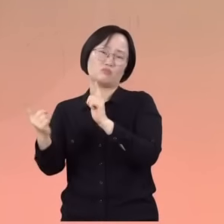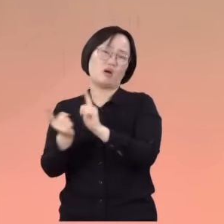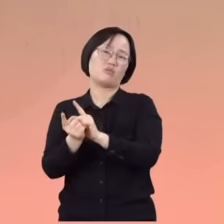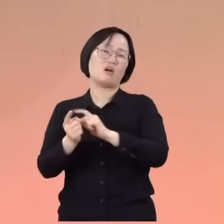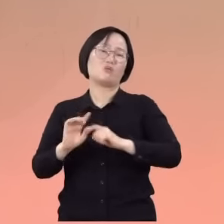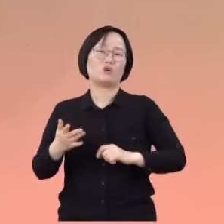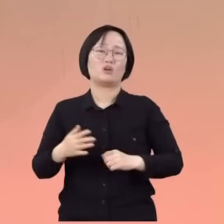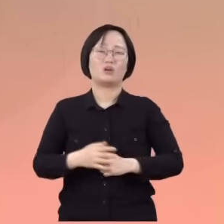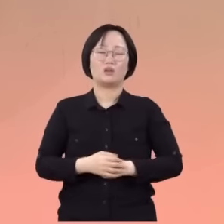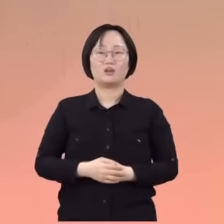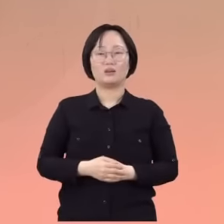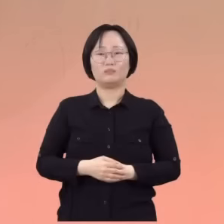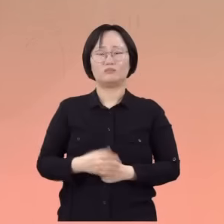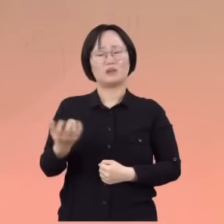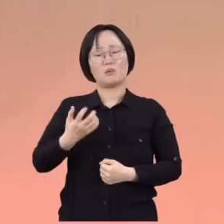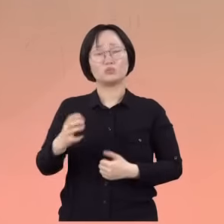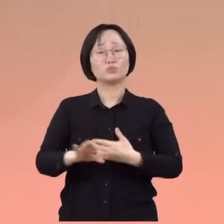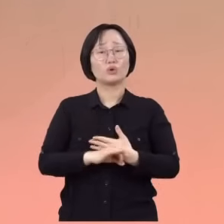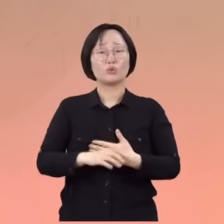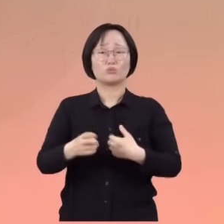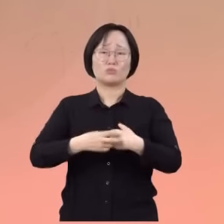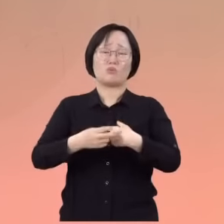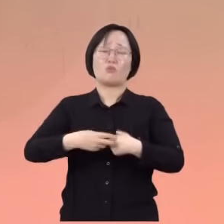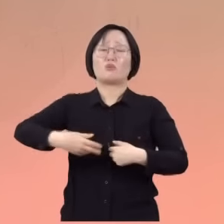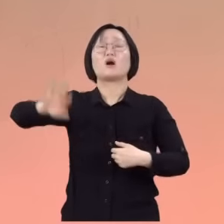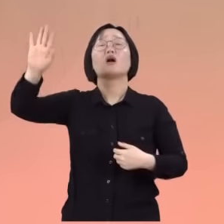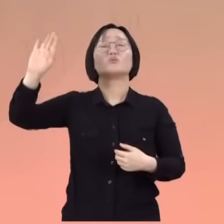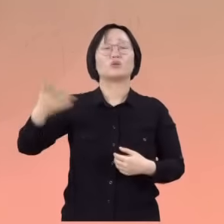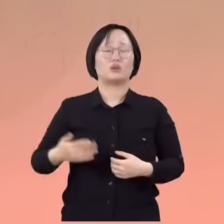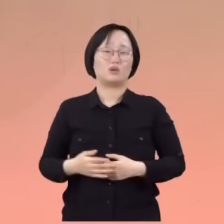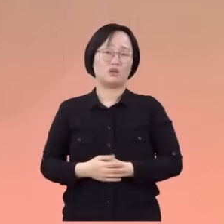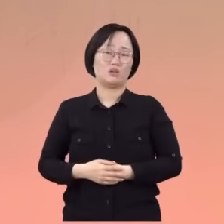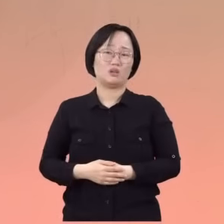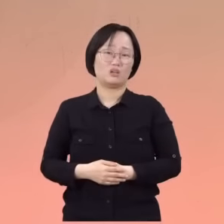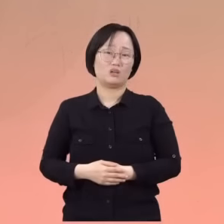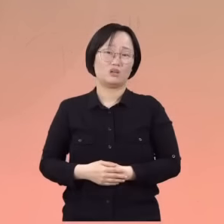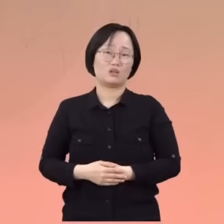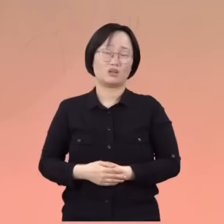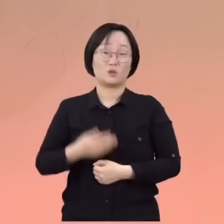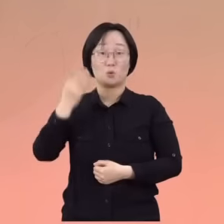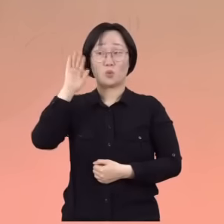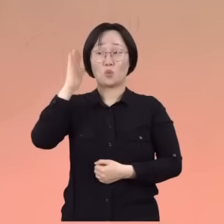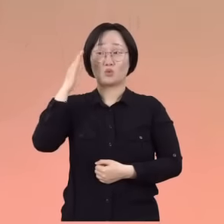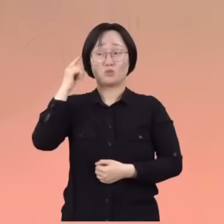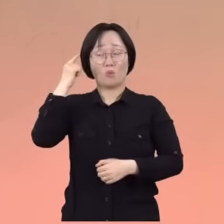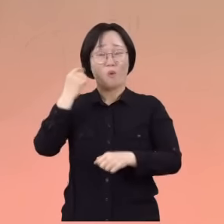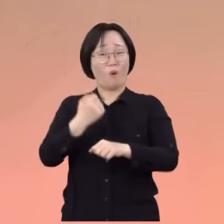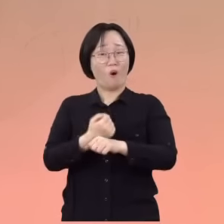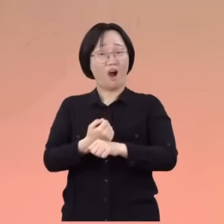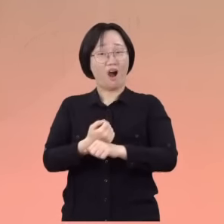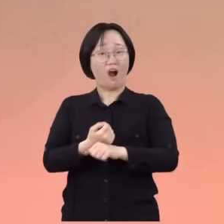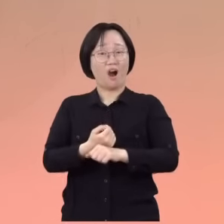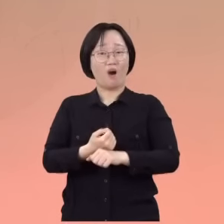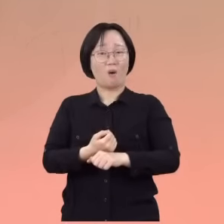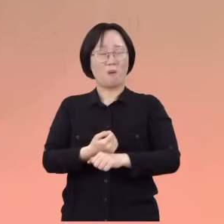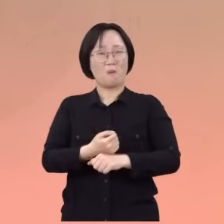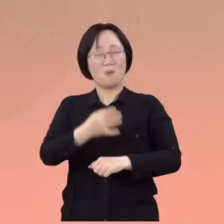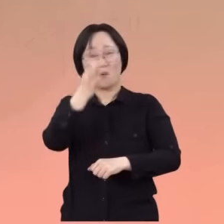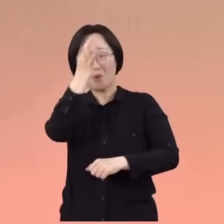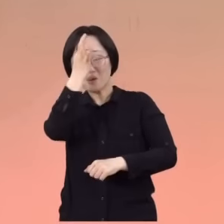병원 가는게 최고예요 예서 또 현대과학 기술이 얼마나 좋습니까 의료 기술이 얼마나